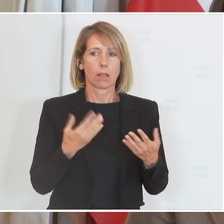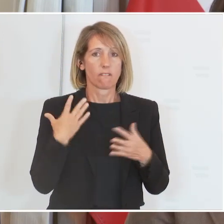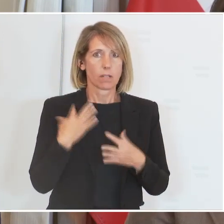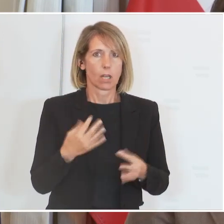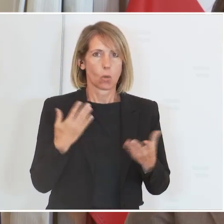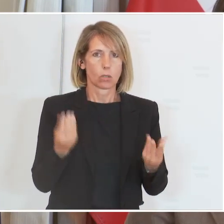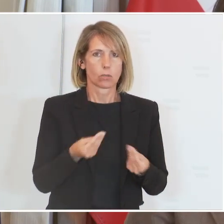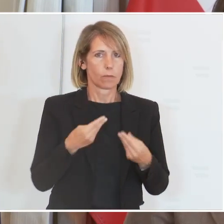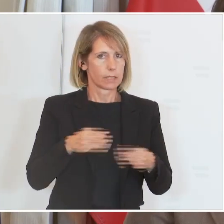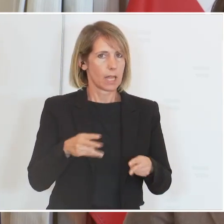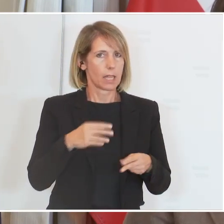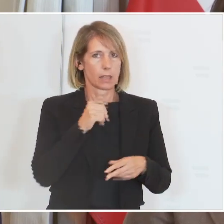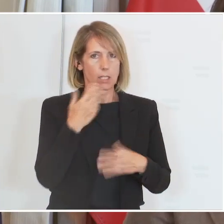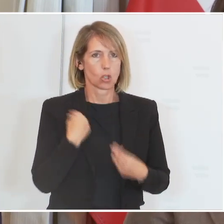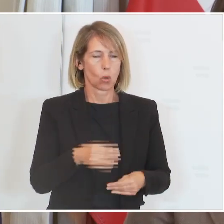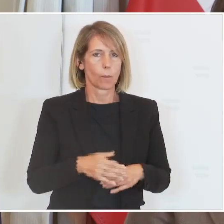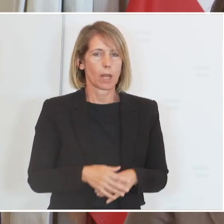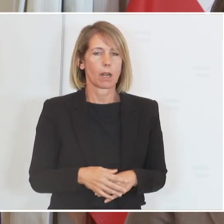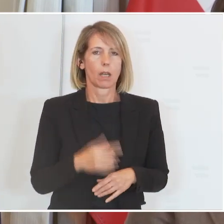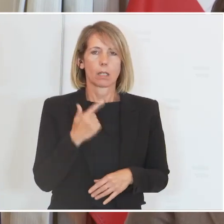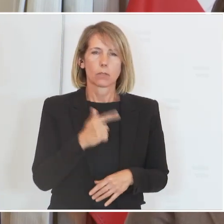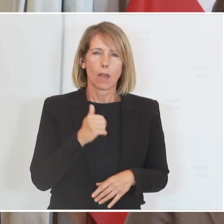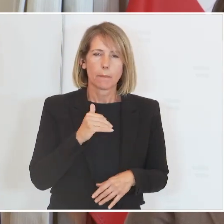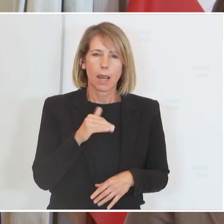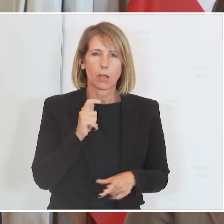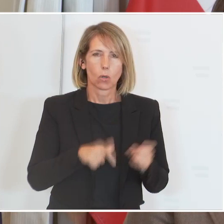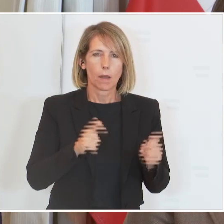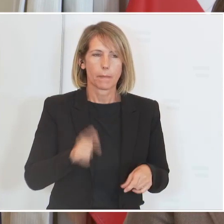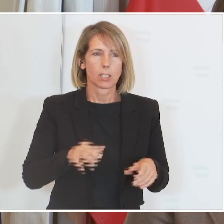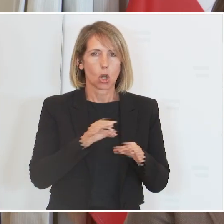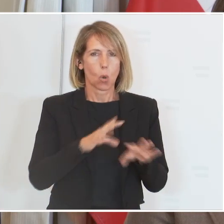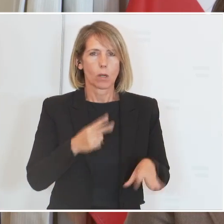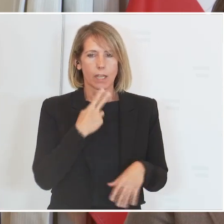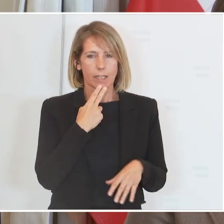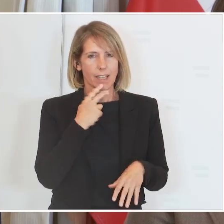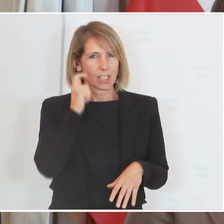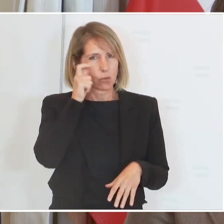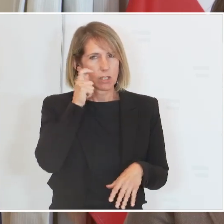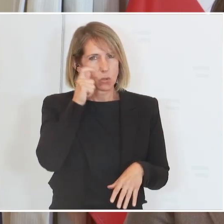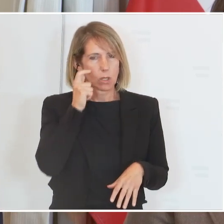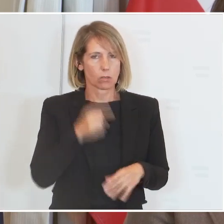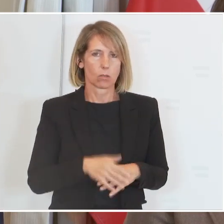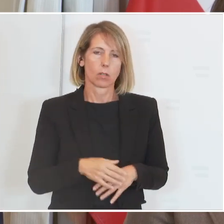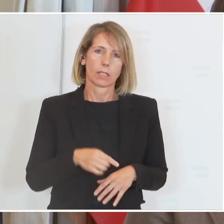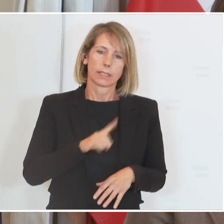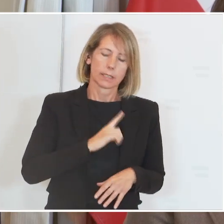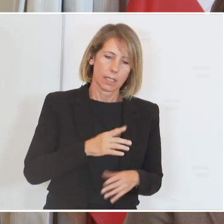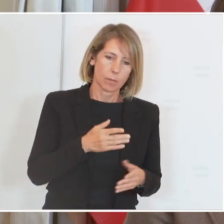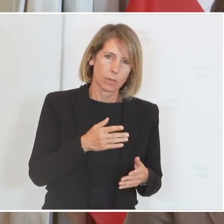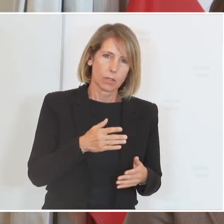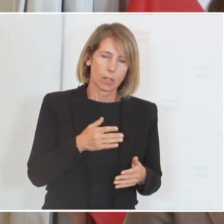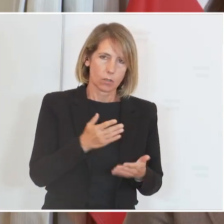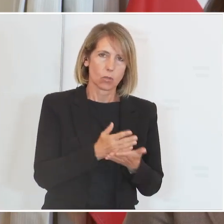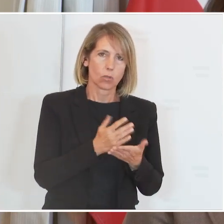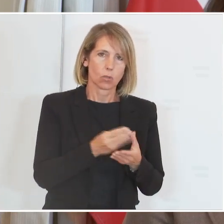können. 2 Millionen Menschen ohne Energieversorgung, selbst in den Unterlagen der